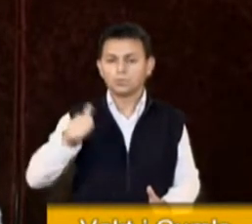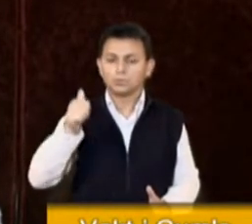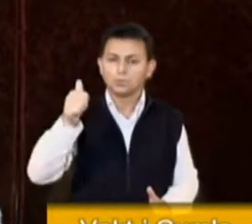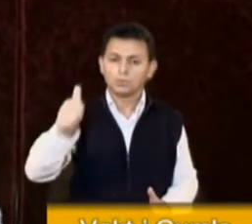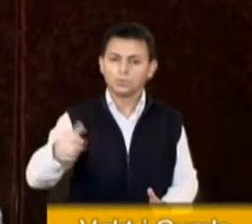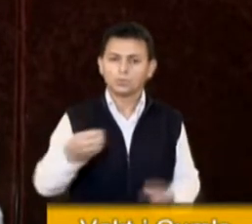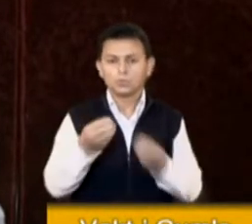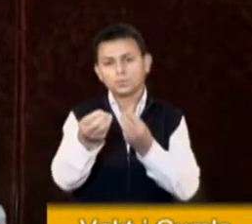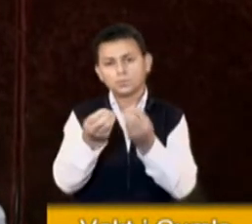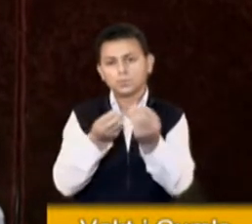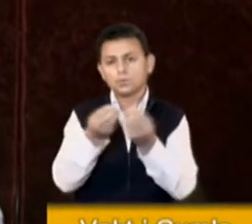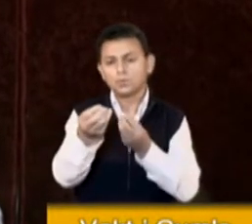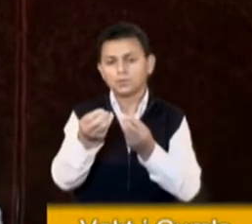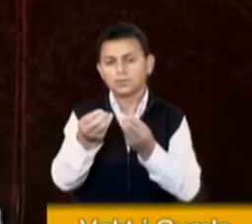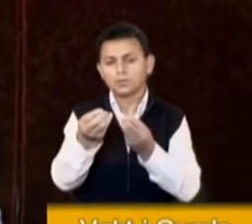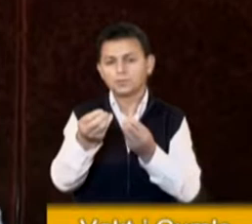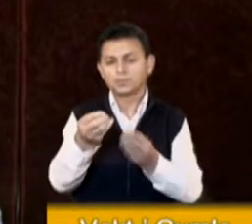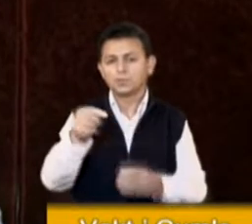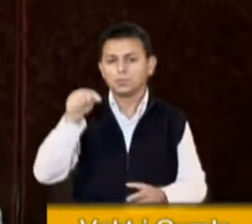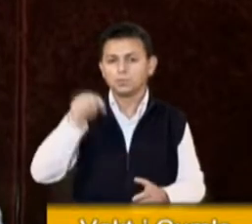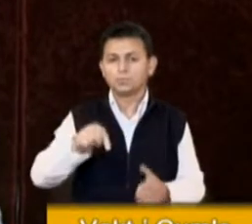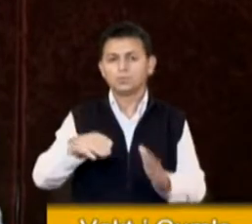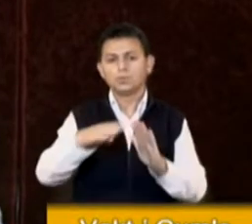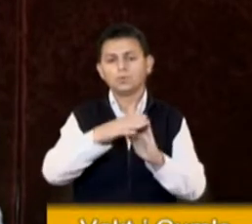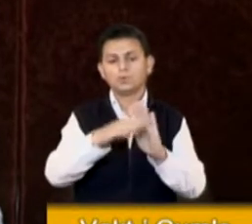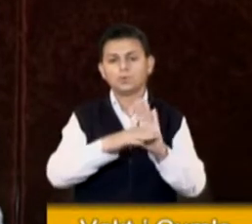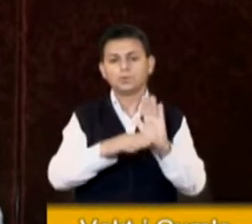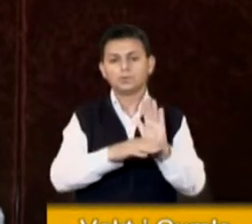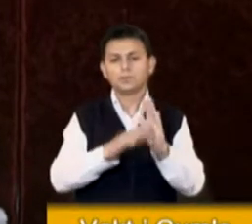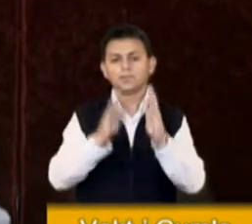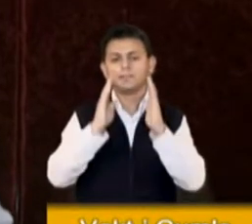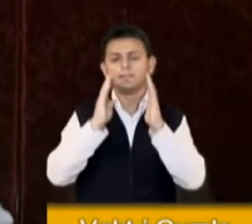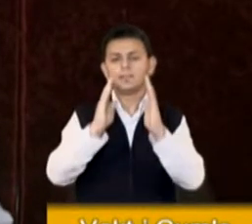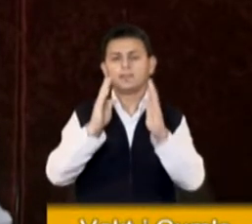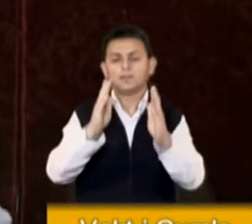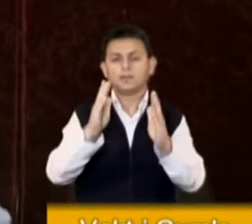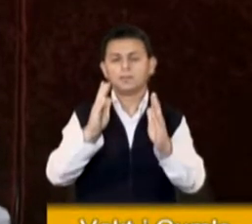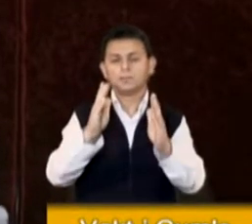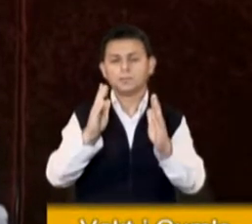Bugünkü sohbetimizde inşallah bu mevzuya devam ederek